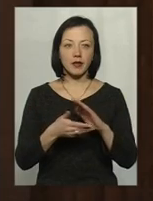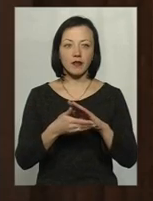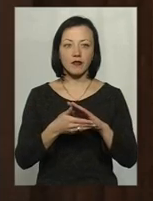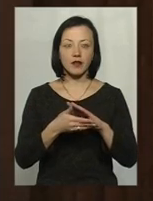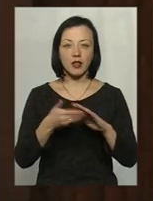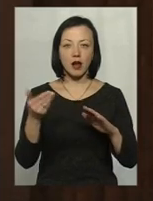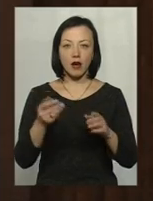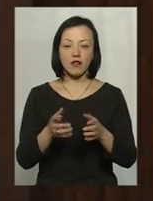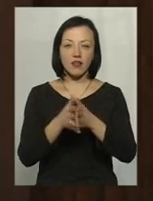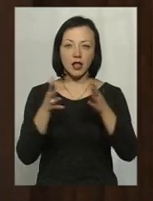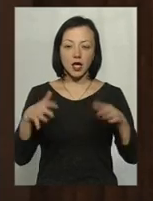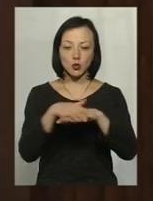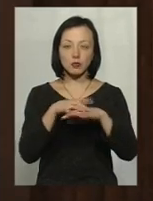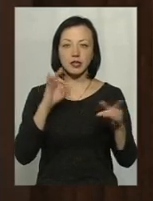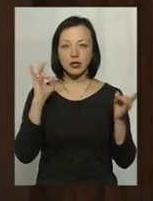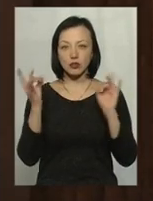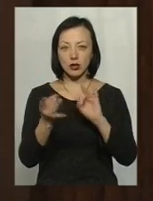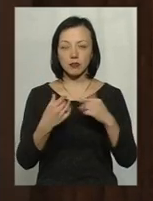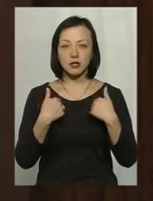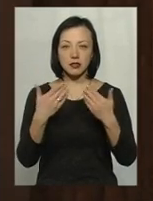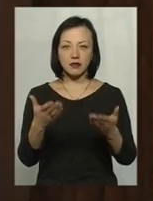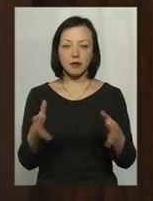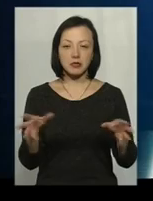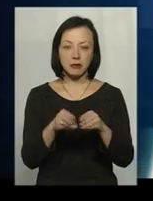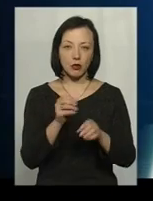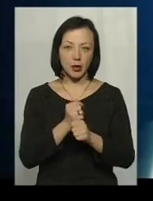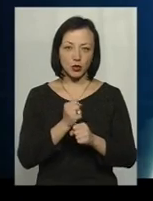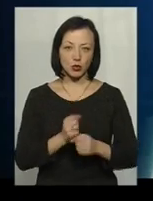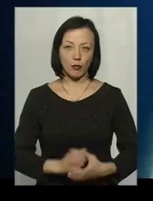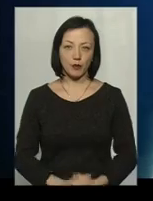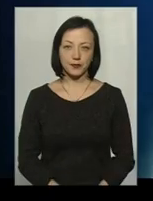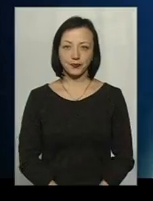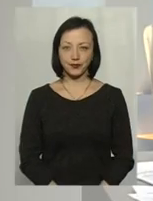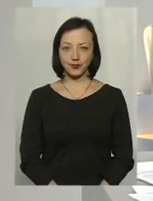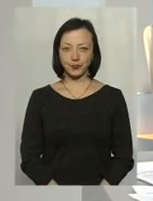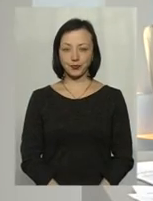суспільний резонанс, над яким ми з вами спільно працюємо.